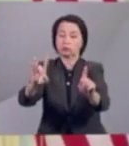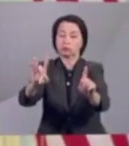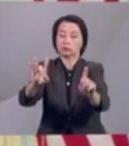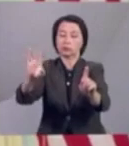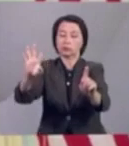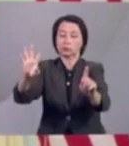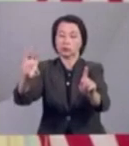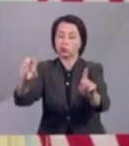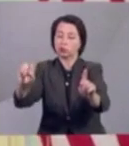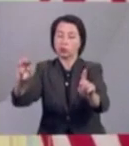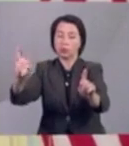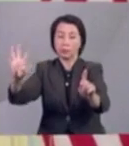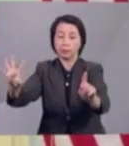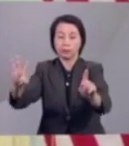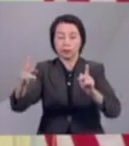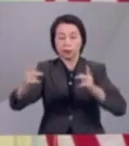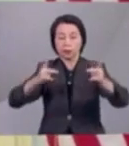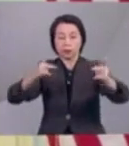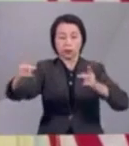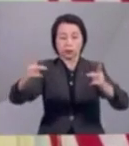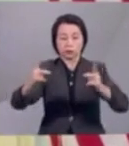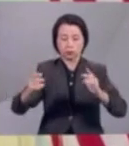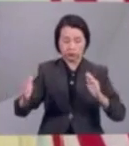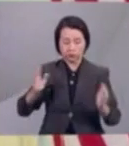188,804 kenderaan berbanding